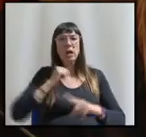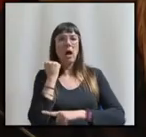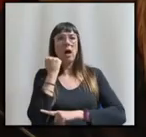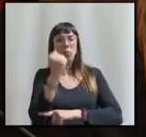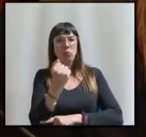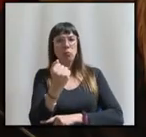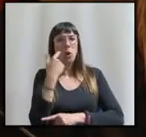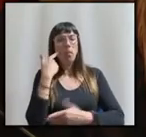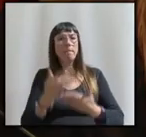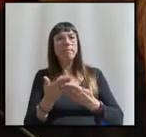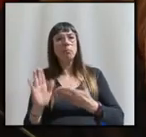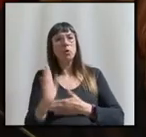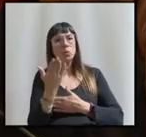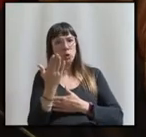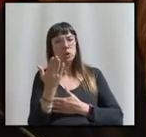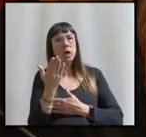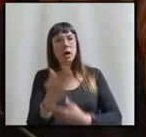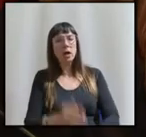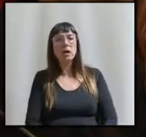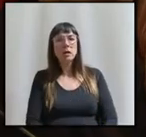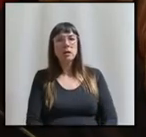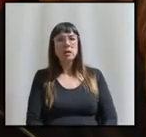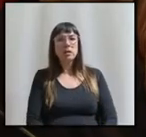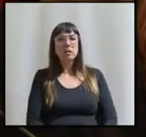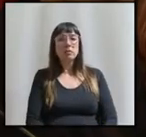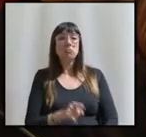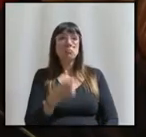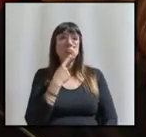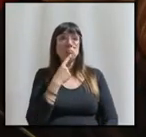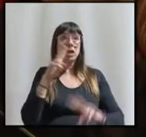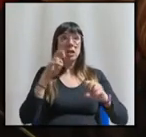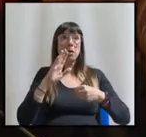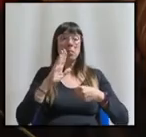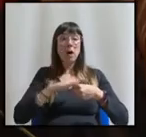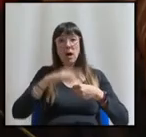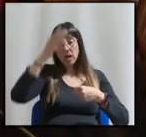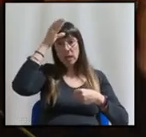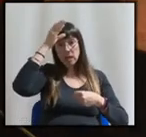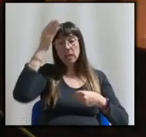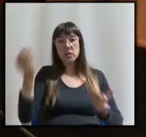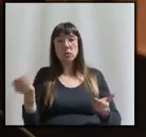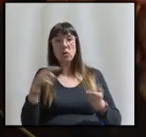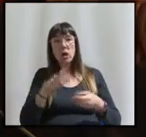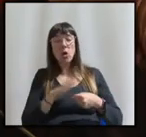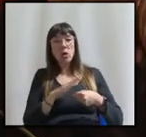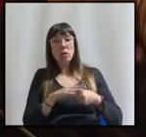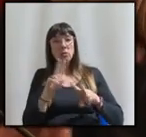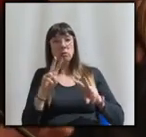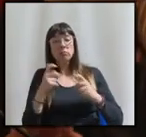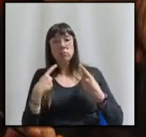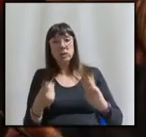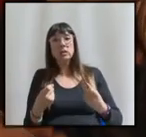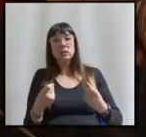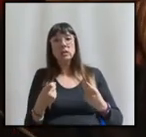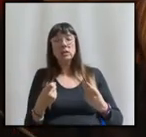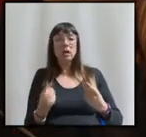proposta. Aquí s'ha dit que és evident que el mes de desembre possiblement es parlava d'un model amb uns contenidors xipats. De fet, jo els haig de dir una